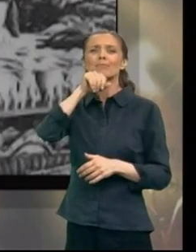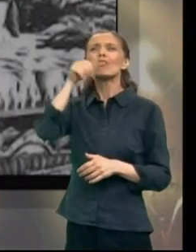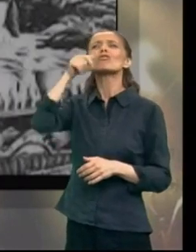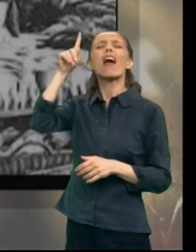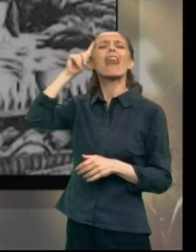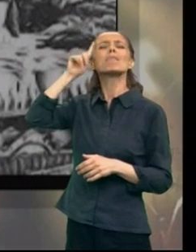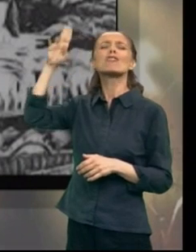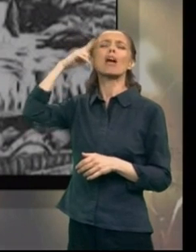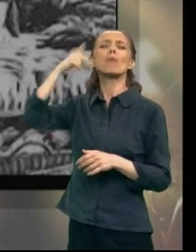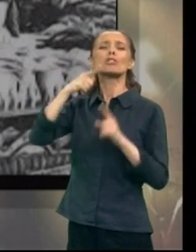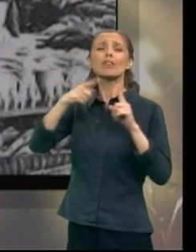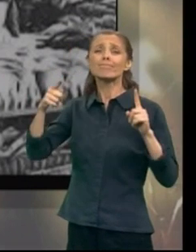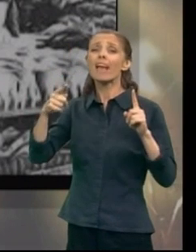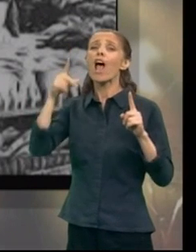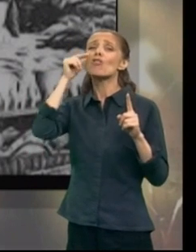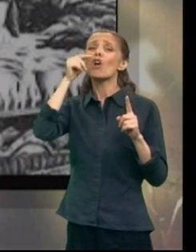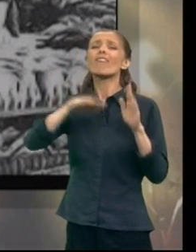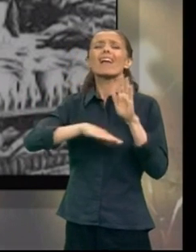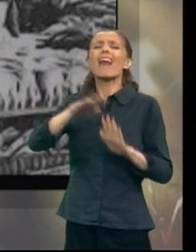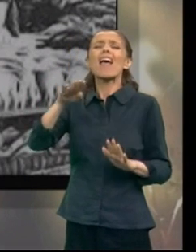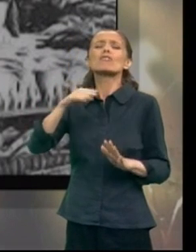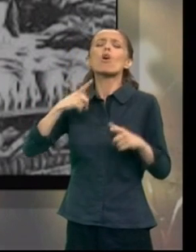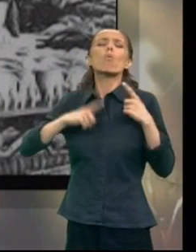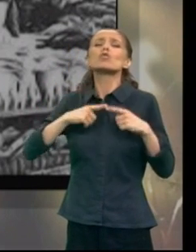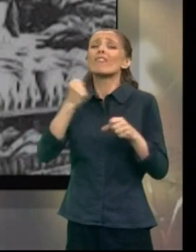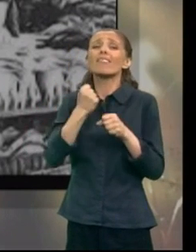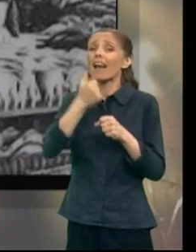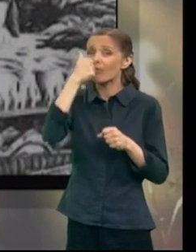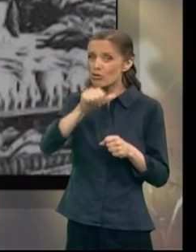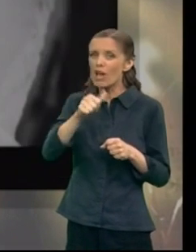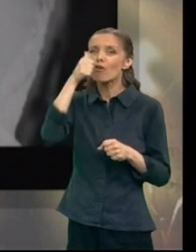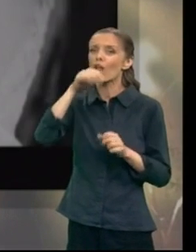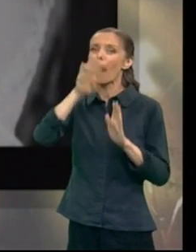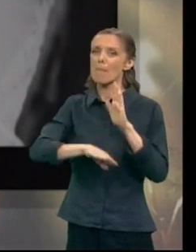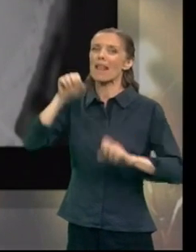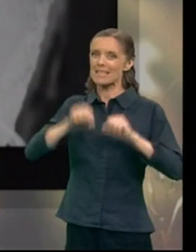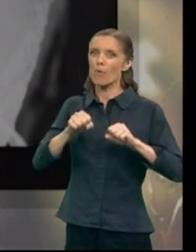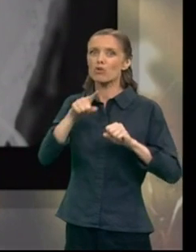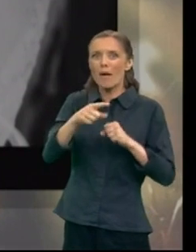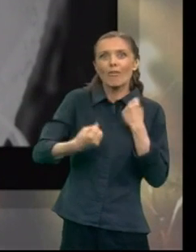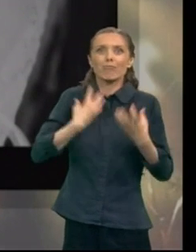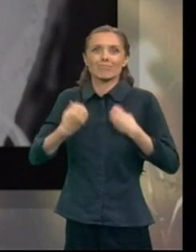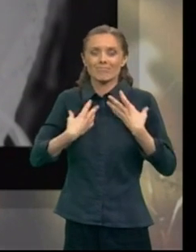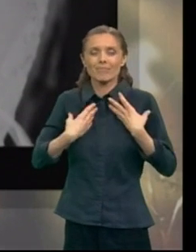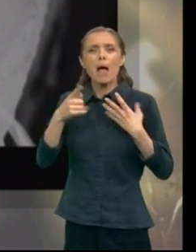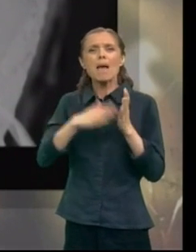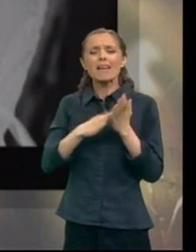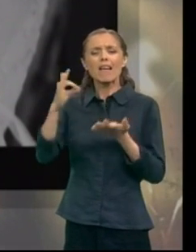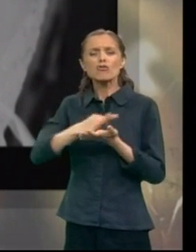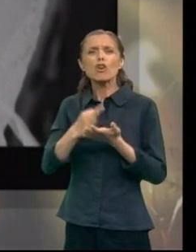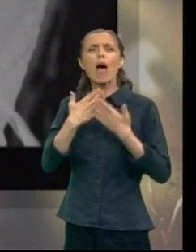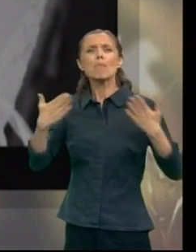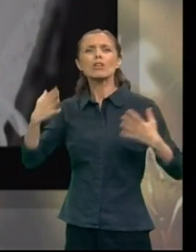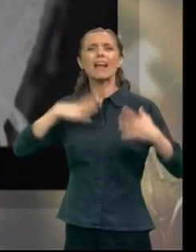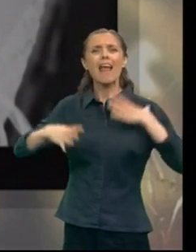nemačku izreku: čovek najviše uživa da radi upravo ono za što je najmanje sposoban. Margaret je šila moderne haljine i odeću za